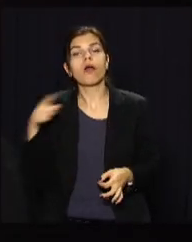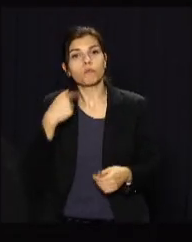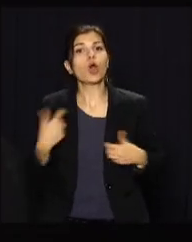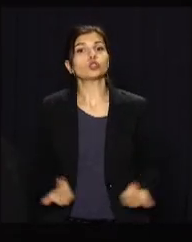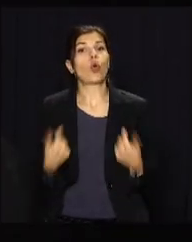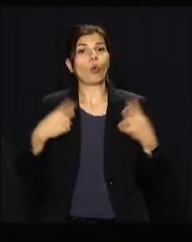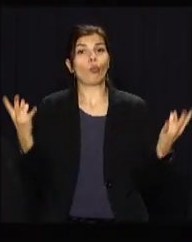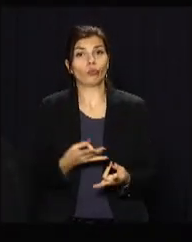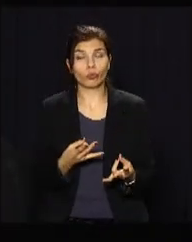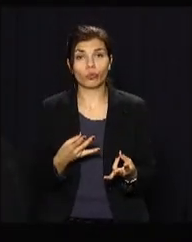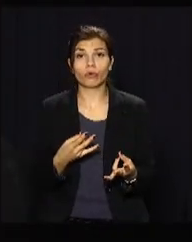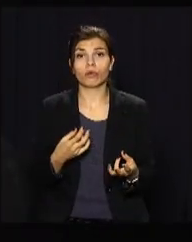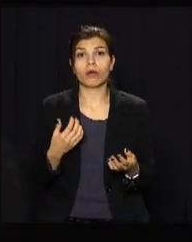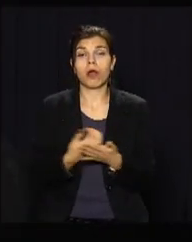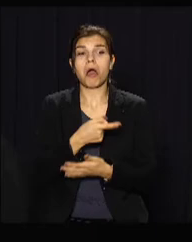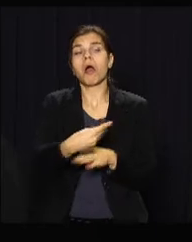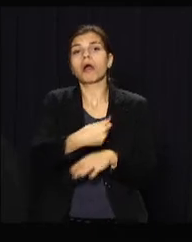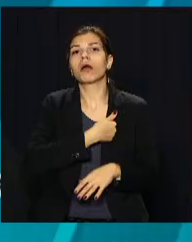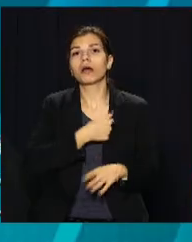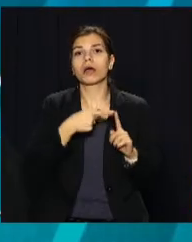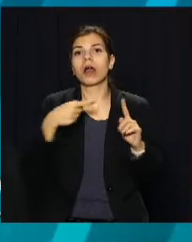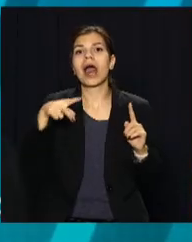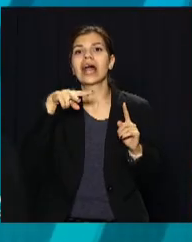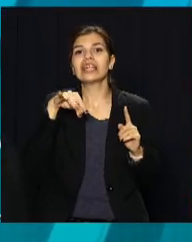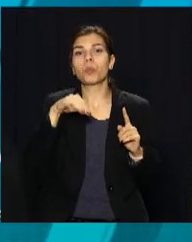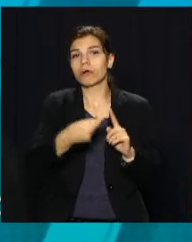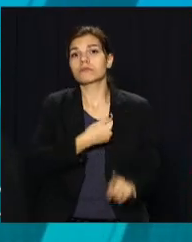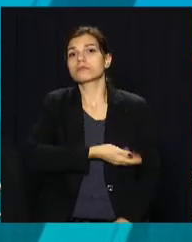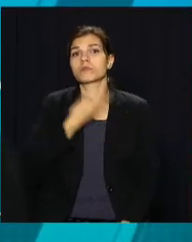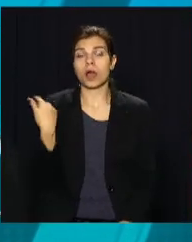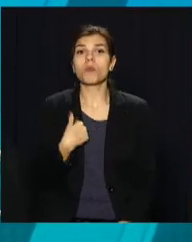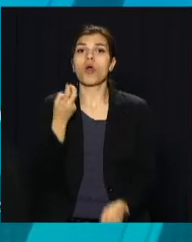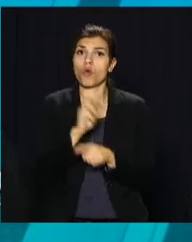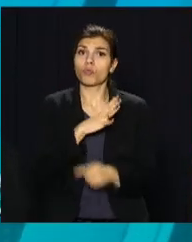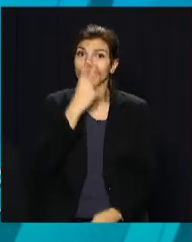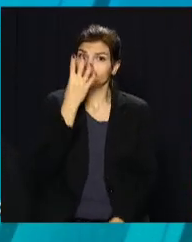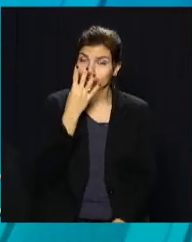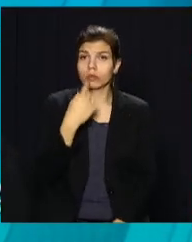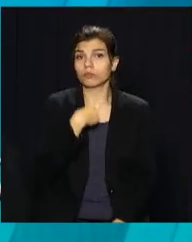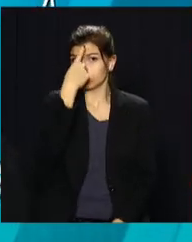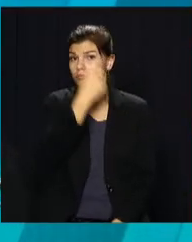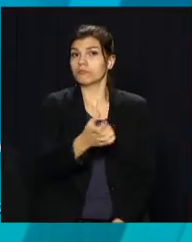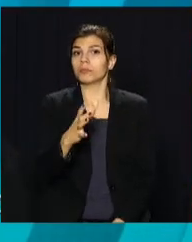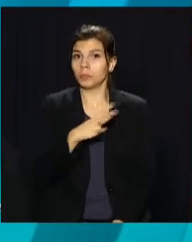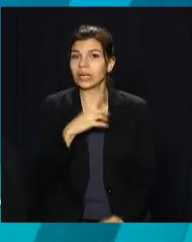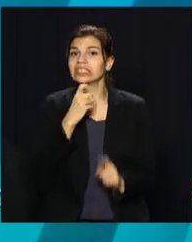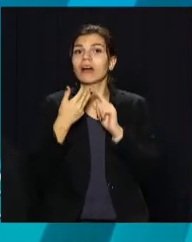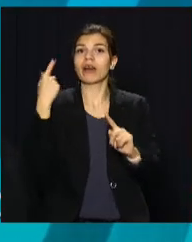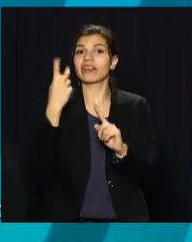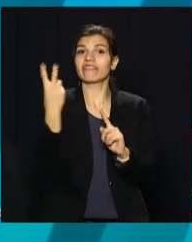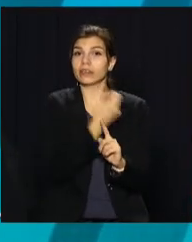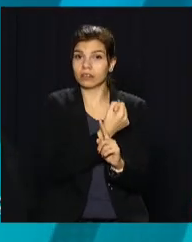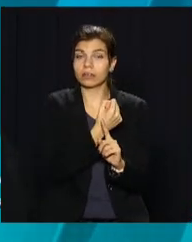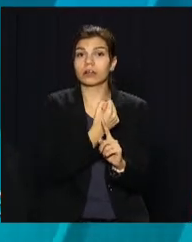житло. По-друге, винаймачі не заплатили за листопад. Ми були четвертого, ми їх як-то предупреждали. За дві тижні вони